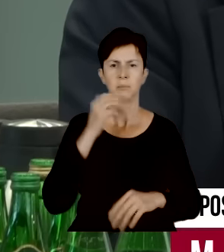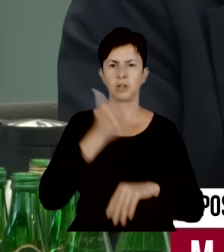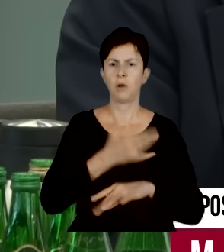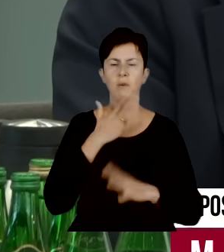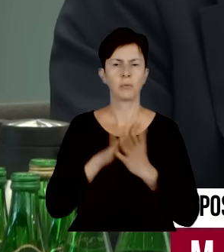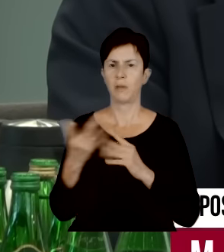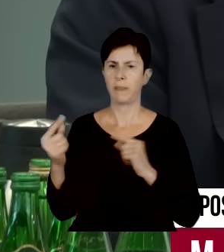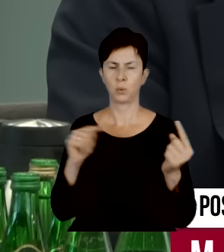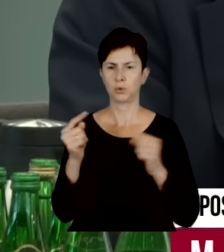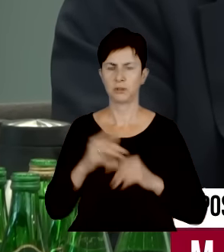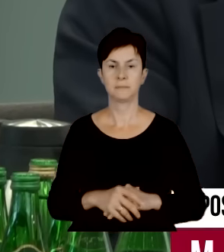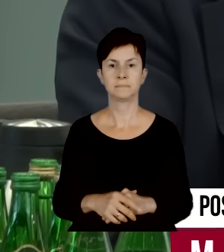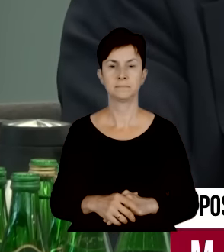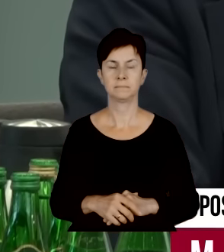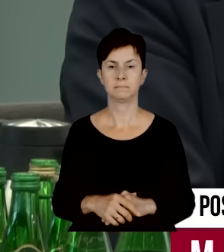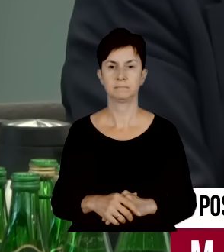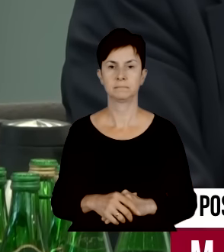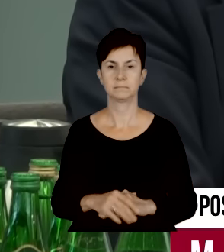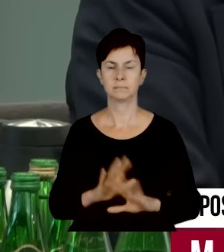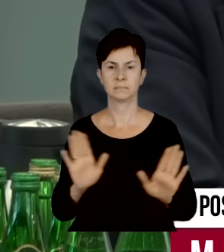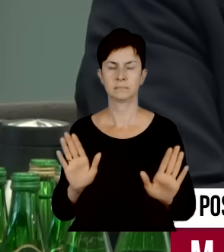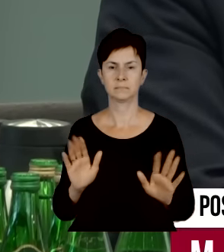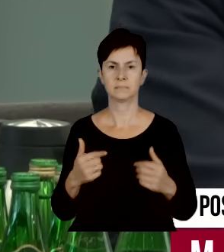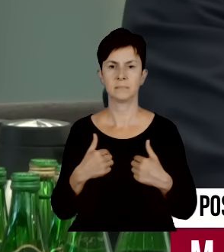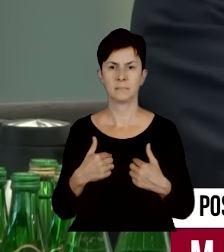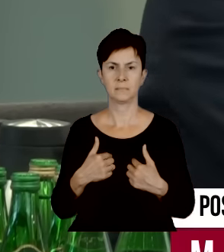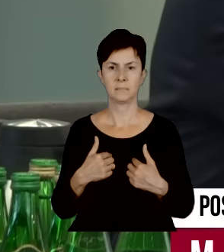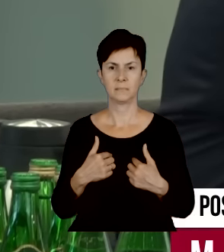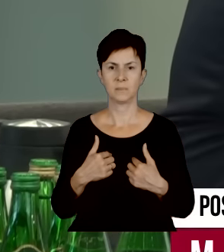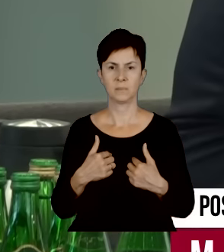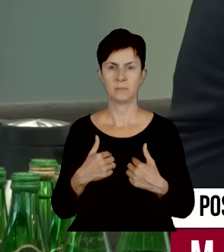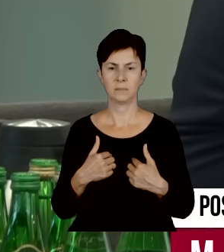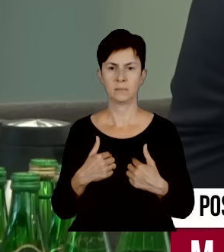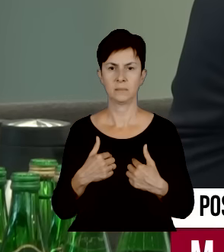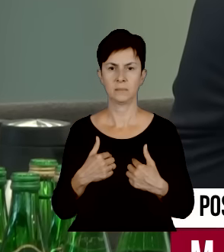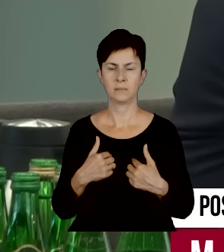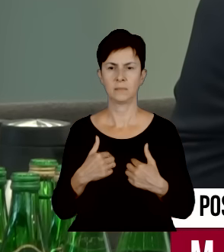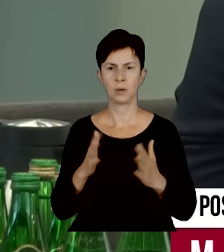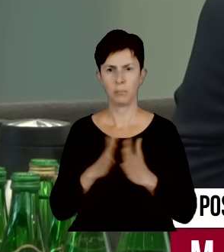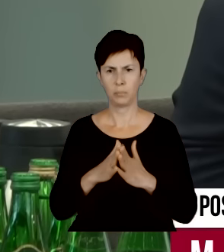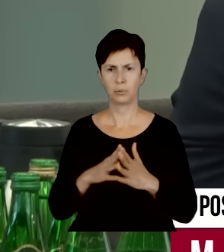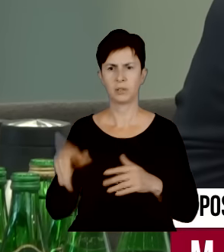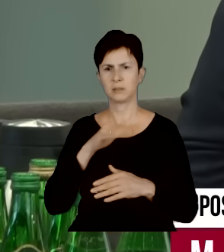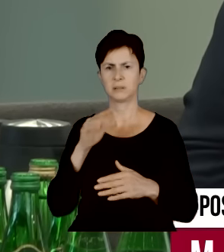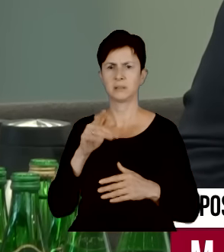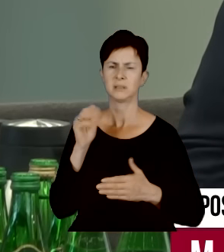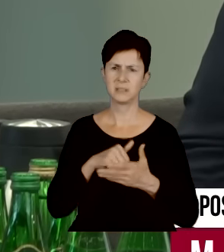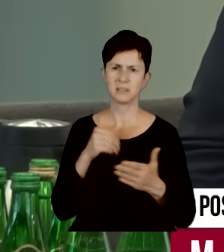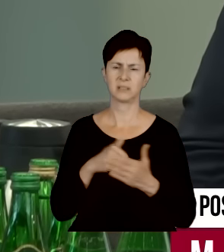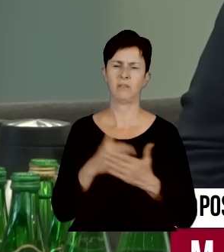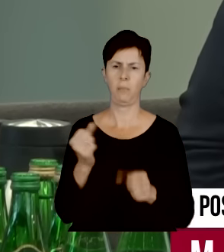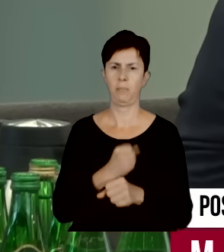rzecz Ja wiem ja bym jednak proponował żebyście zachowali pewną powagę Panowie